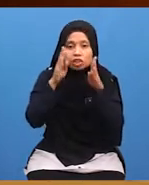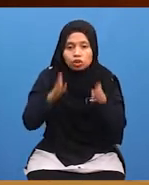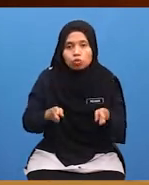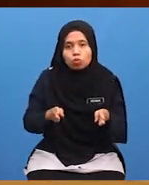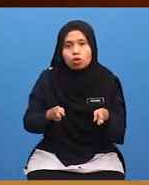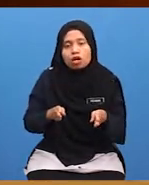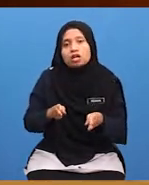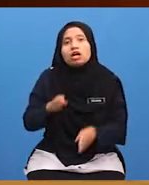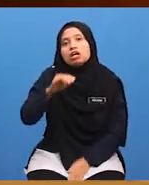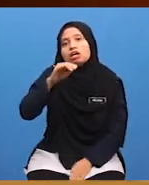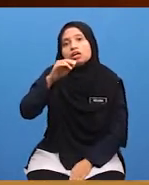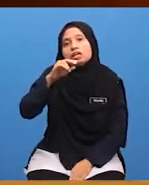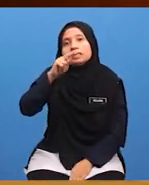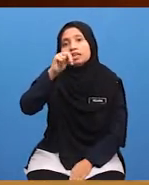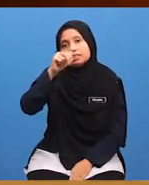Nasrani.